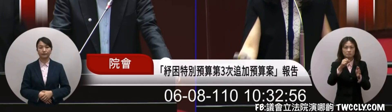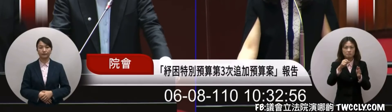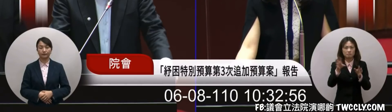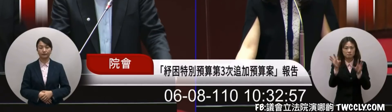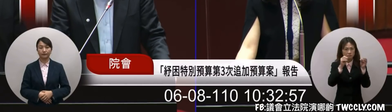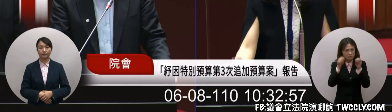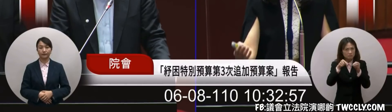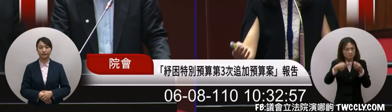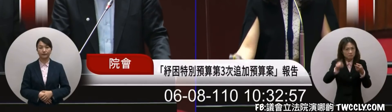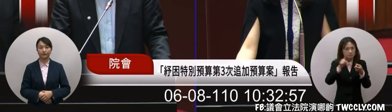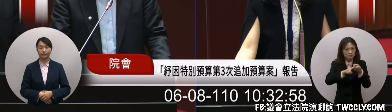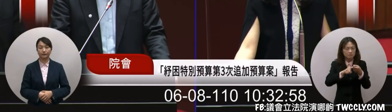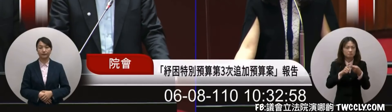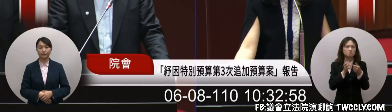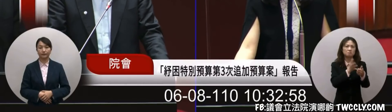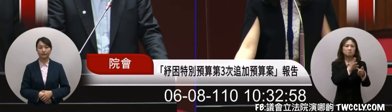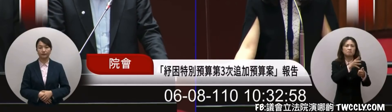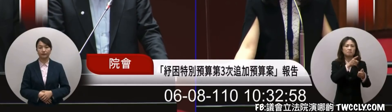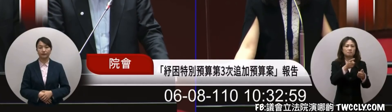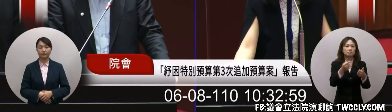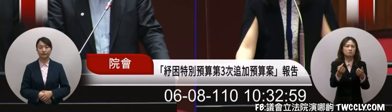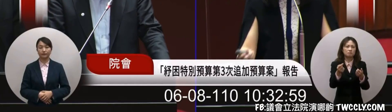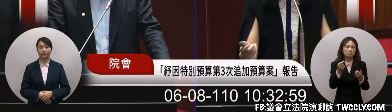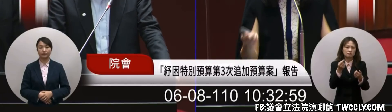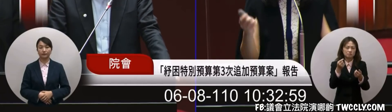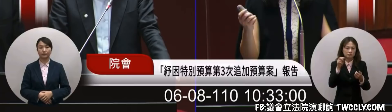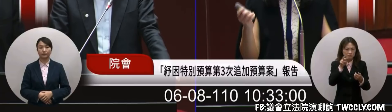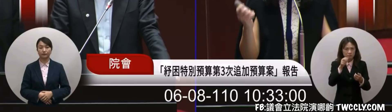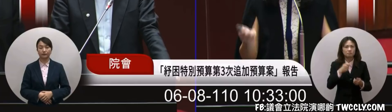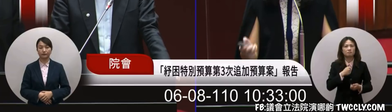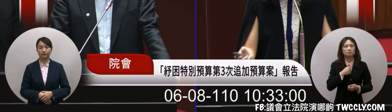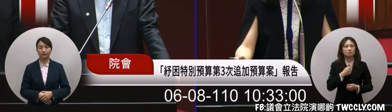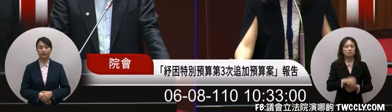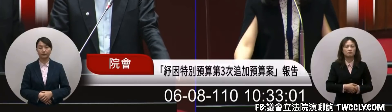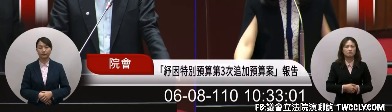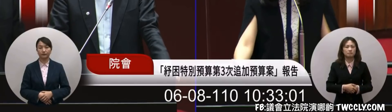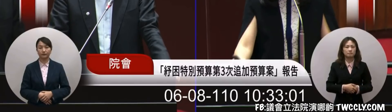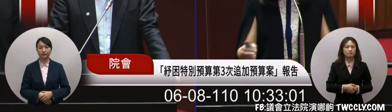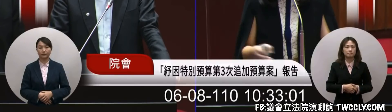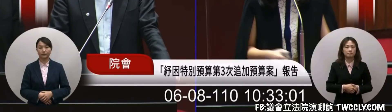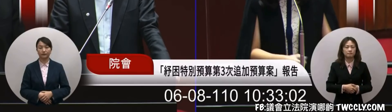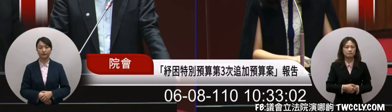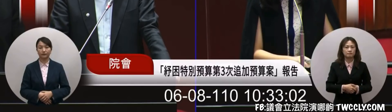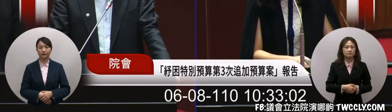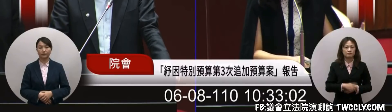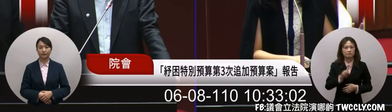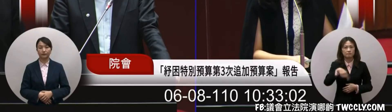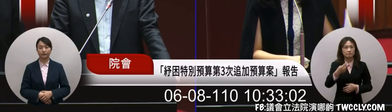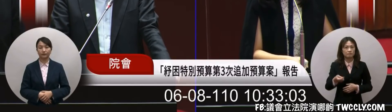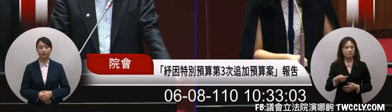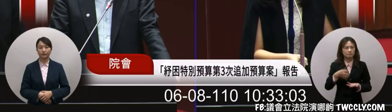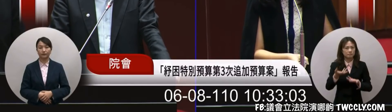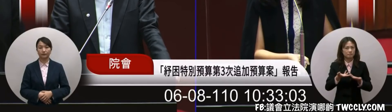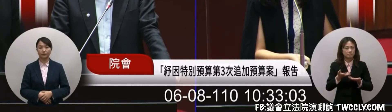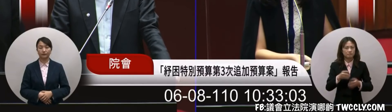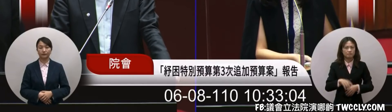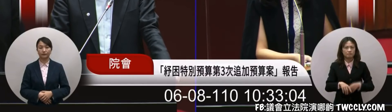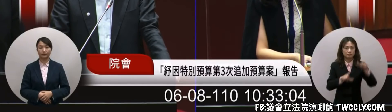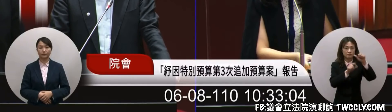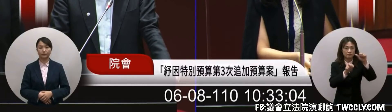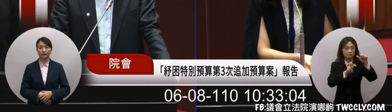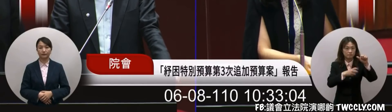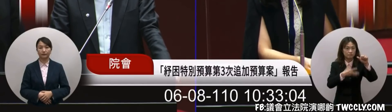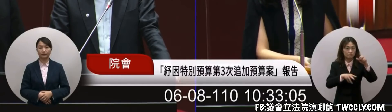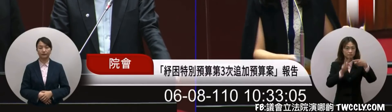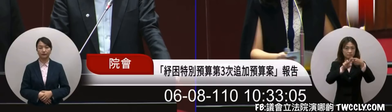问，我们才有办法理解，因为这是民众大家最担心的地方。那我想问下一个问题是在于说，其实5月28号我们的卫福部薛次